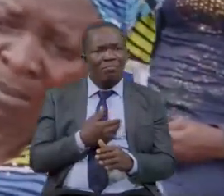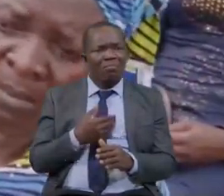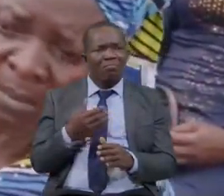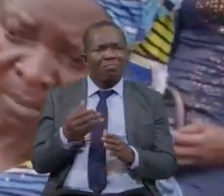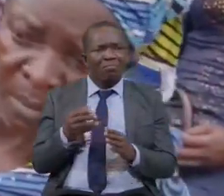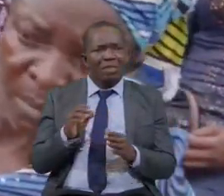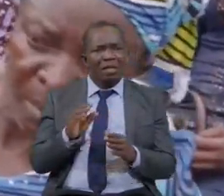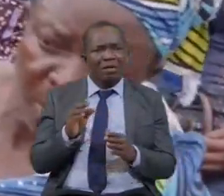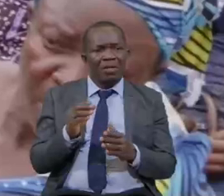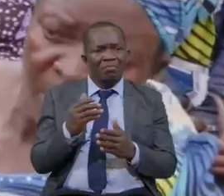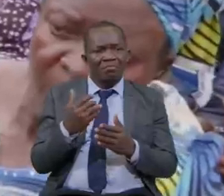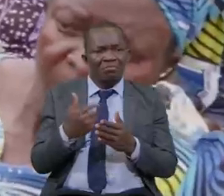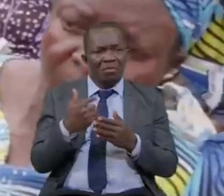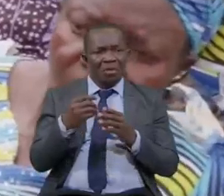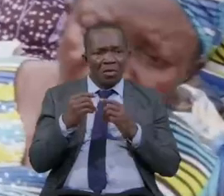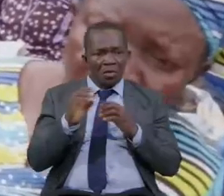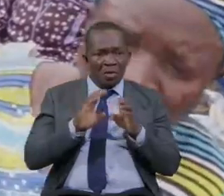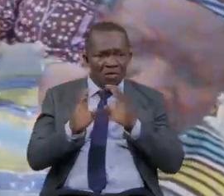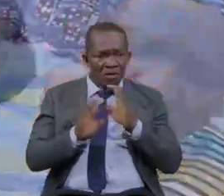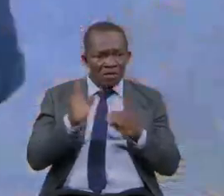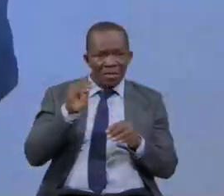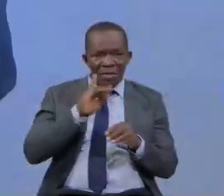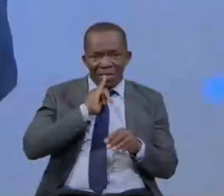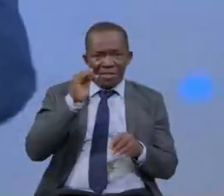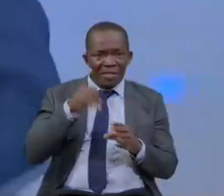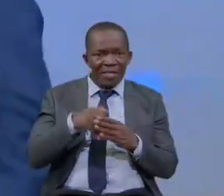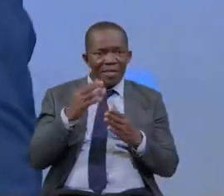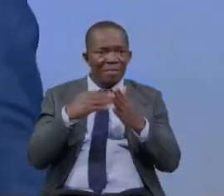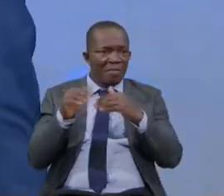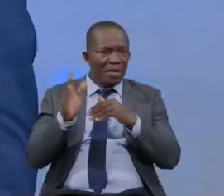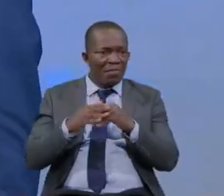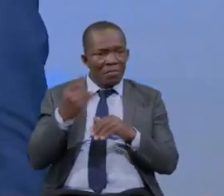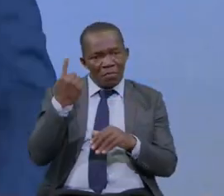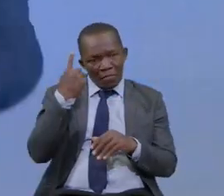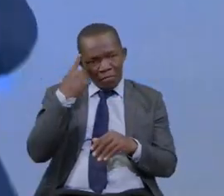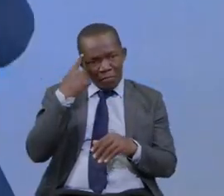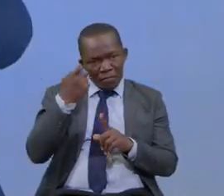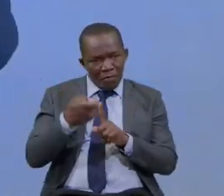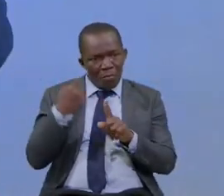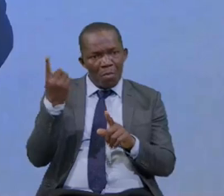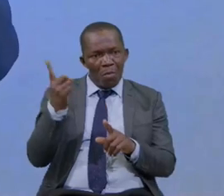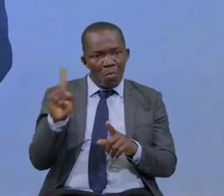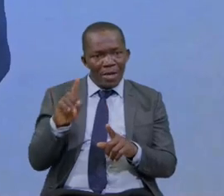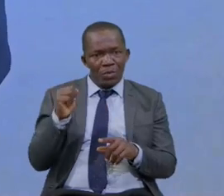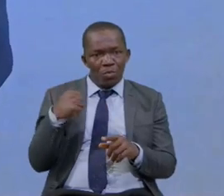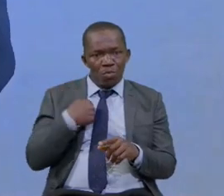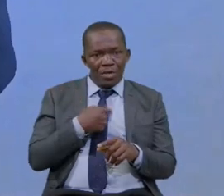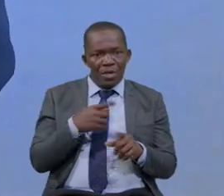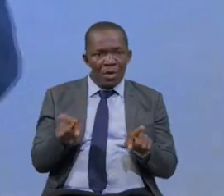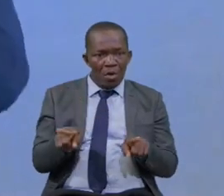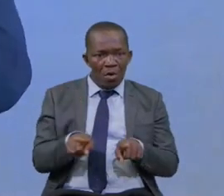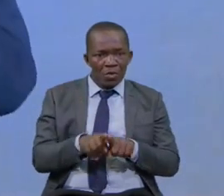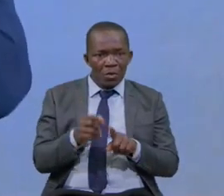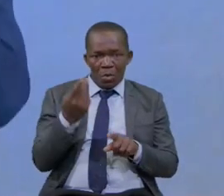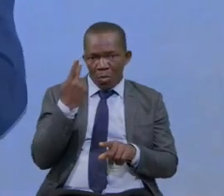mais notre cité à nous est dans les cieux, d'où nous attendons aussi comme sauveur le Seigneur Jésus-Christ.